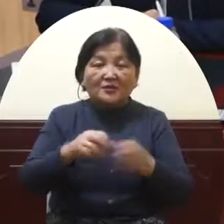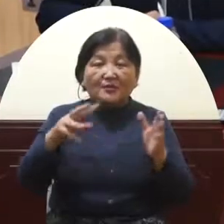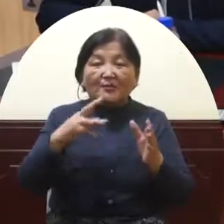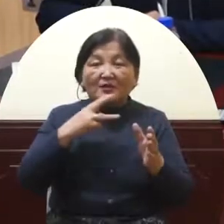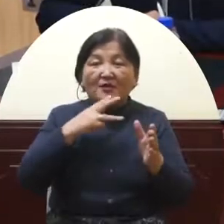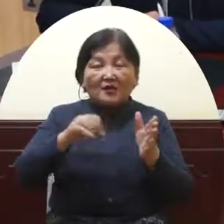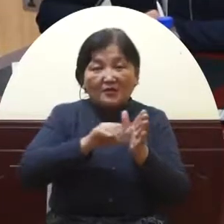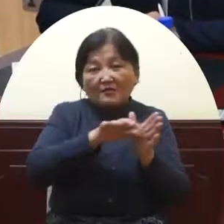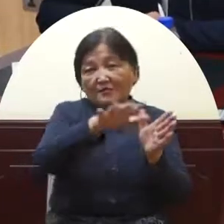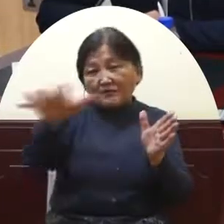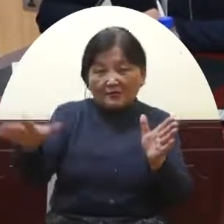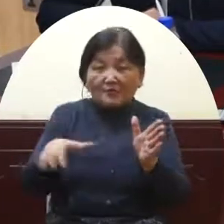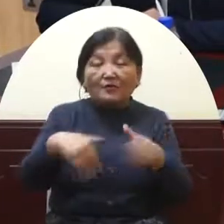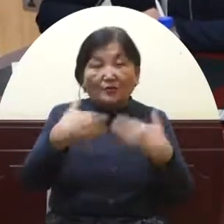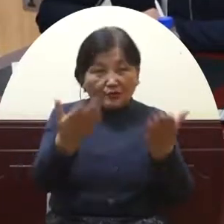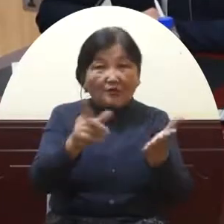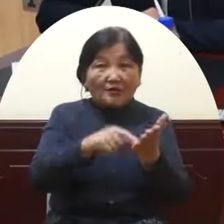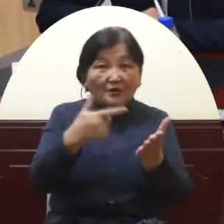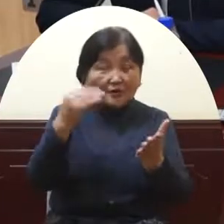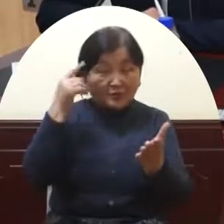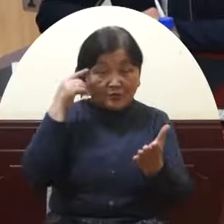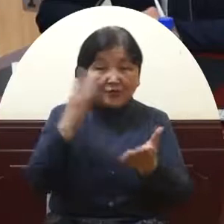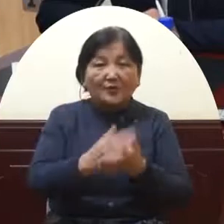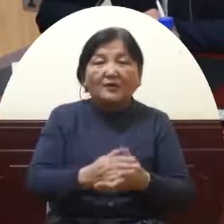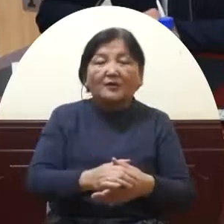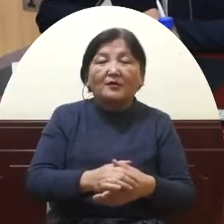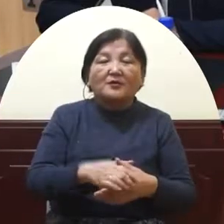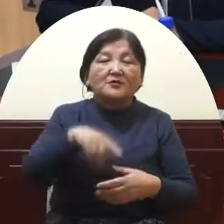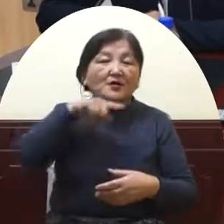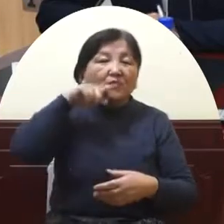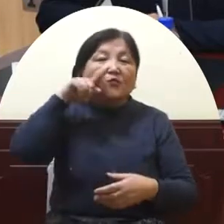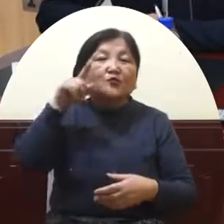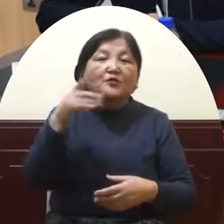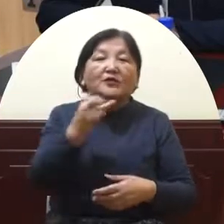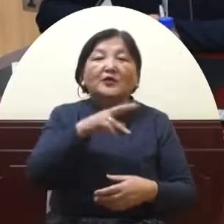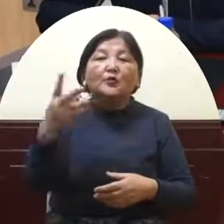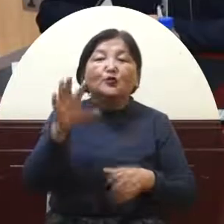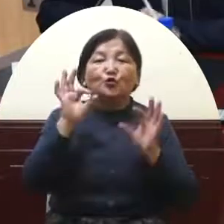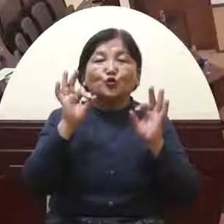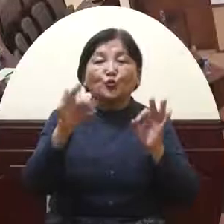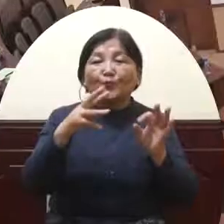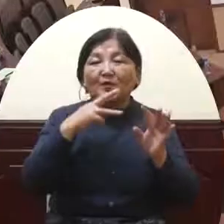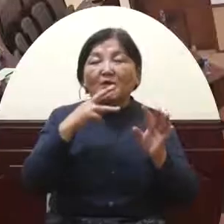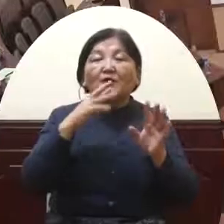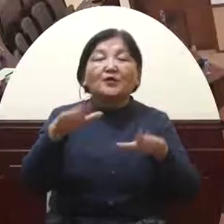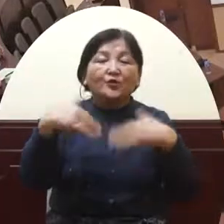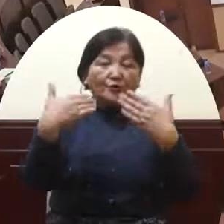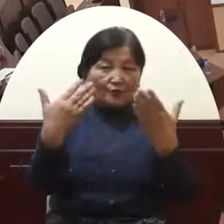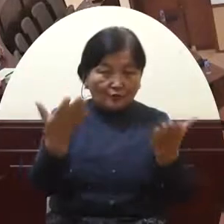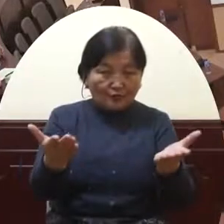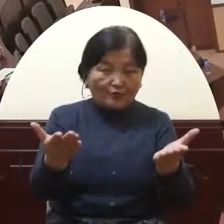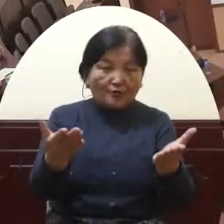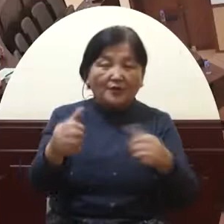том платформ болсон байна. Тэгээ энэ платформ дээр залуучуудад илүү зөв мэдээллийг олоод иргэд өөрсдийнхөө